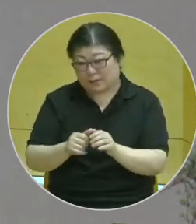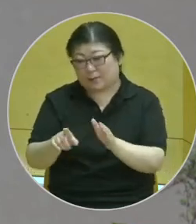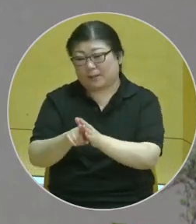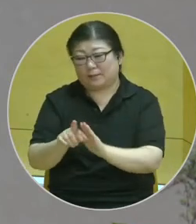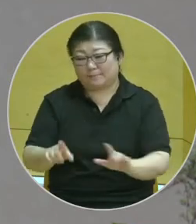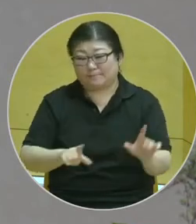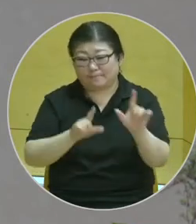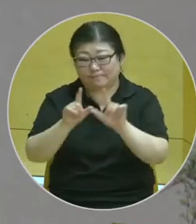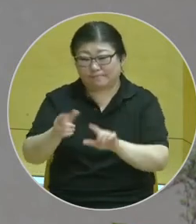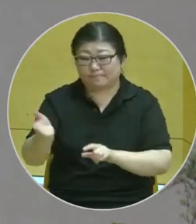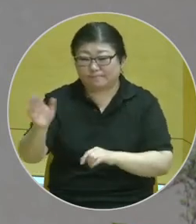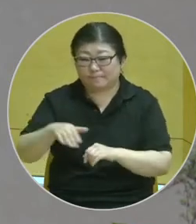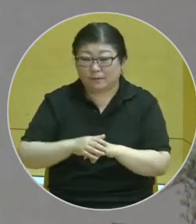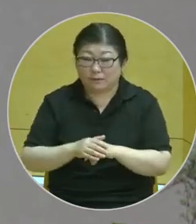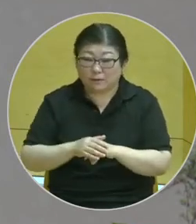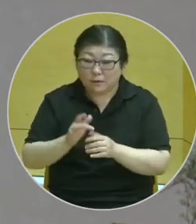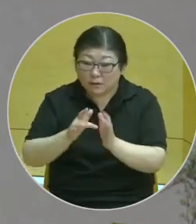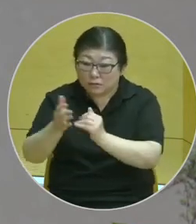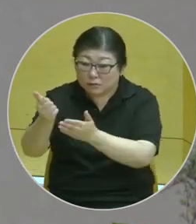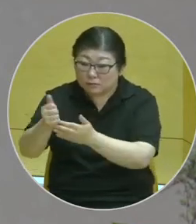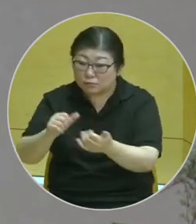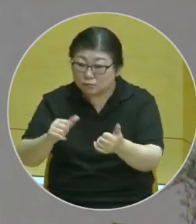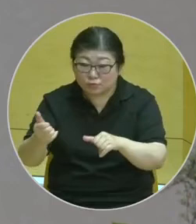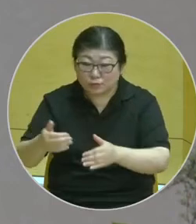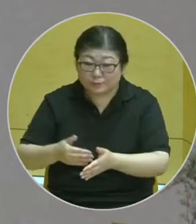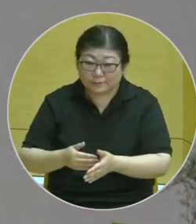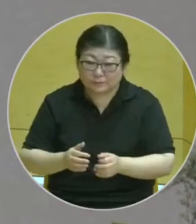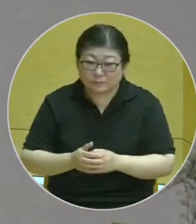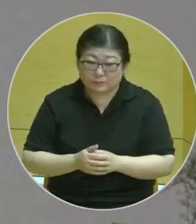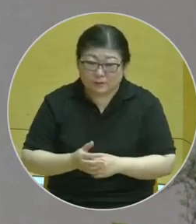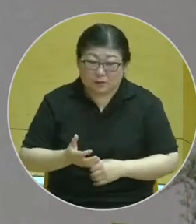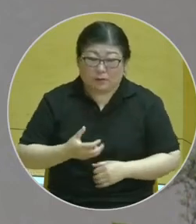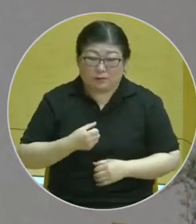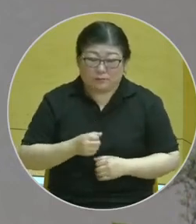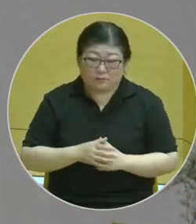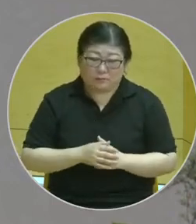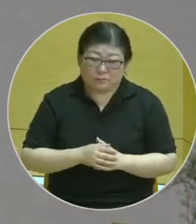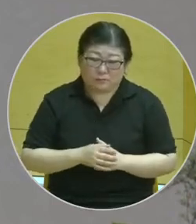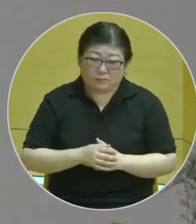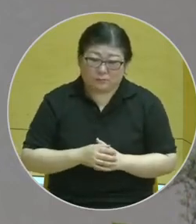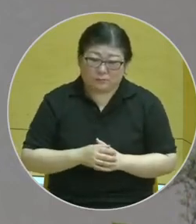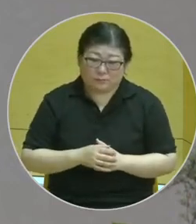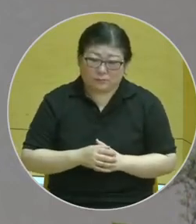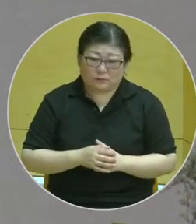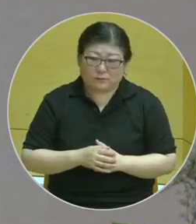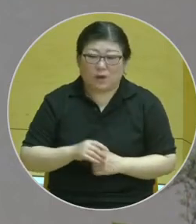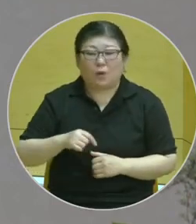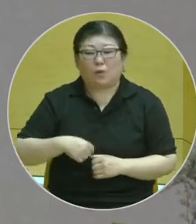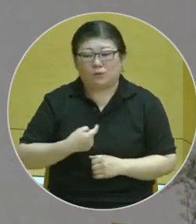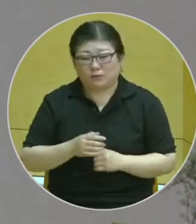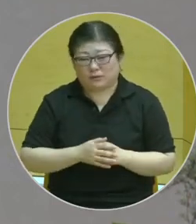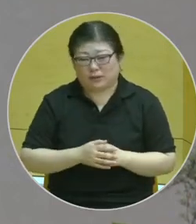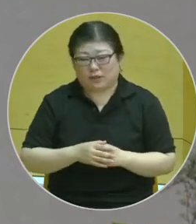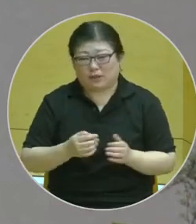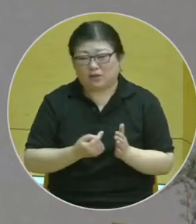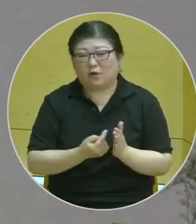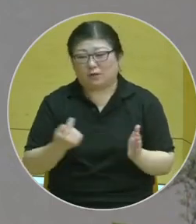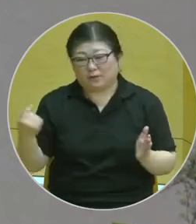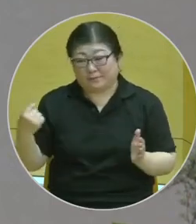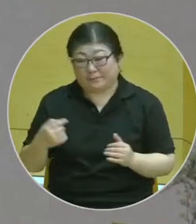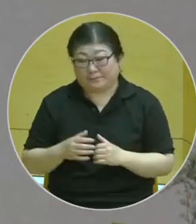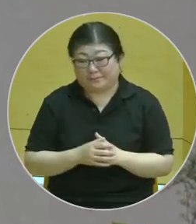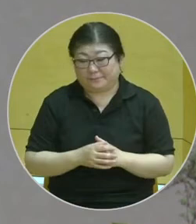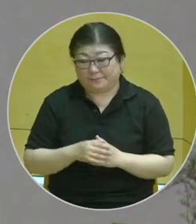죽으셨습니다 요 얼마나 충격이 겠어요 이 충격을 견디다 못해 도마는 혼자 그 공동체를 떠납니다